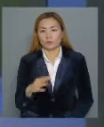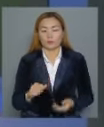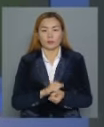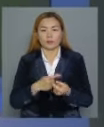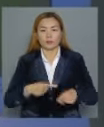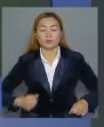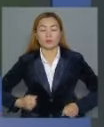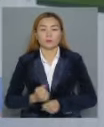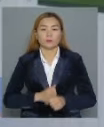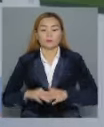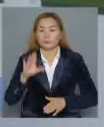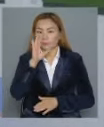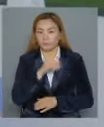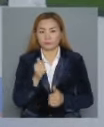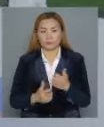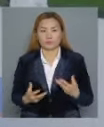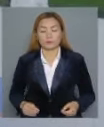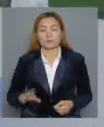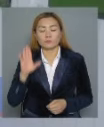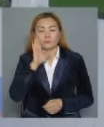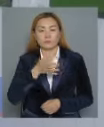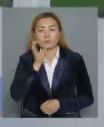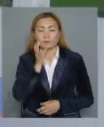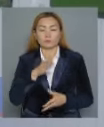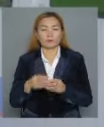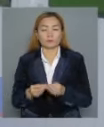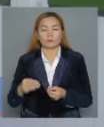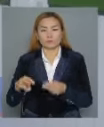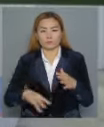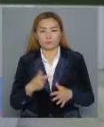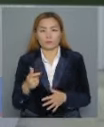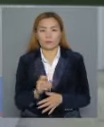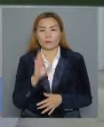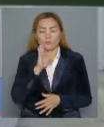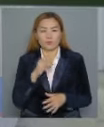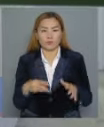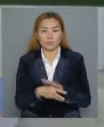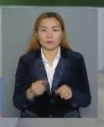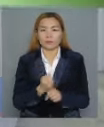парақшалар жасап шығарылады. Ал күнделікті сусын ішіп жүрген пластикалық бөтелкелерден газ, су жүргізетін құбырлар дайындалады.